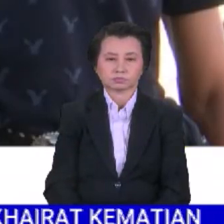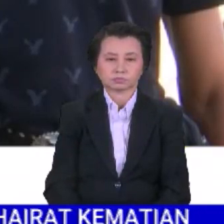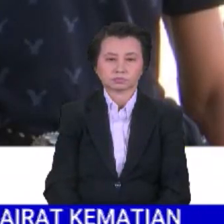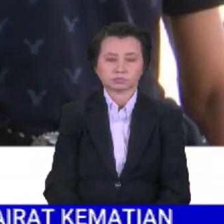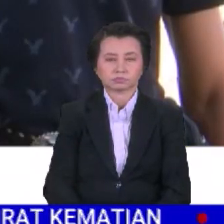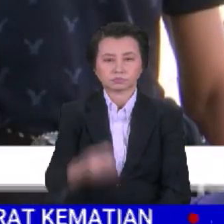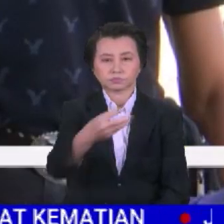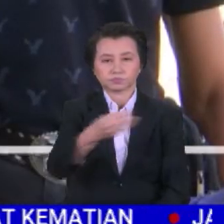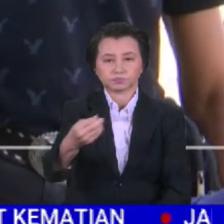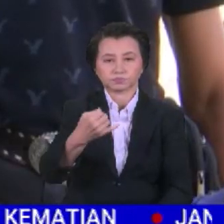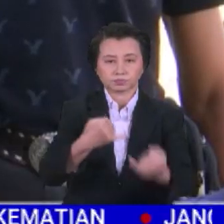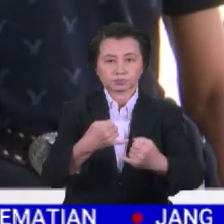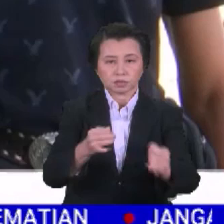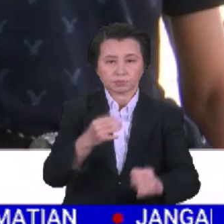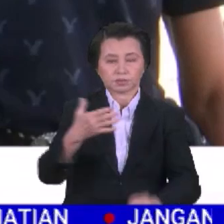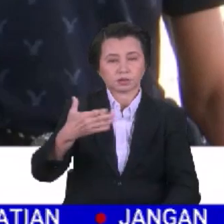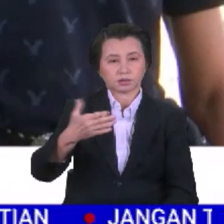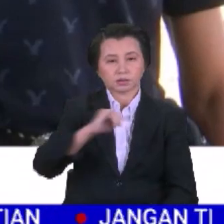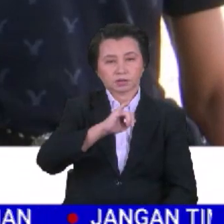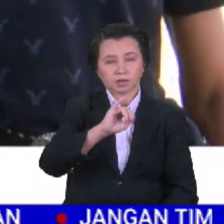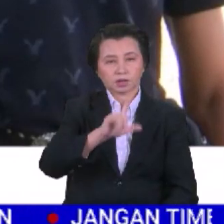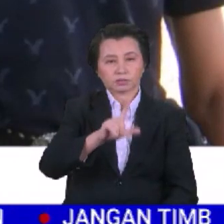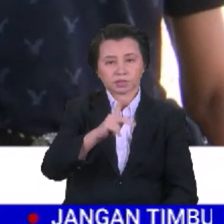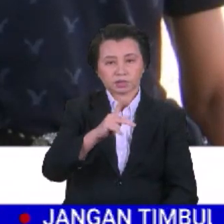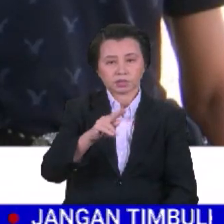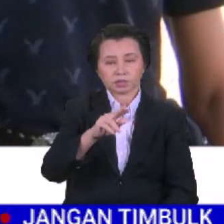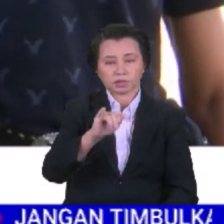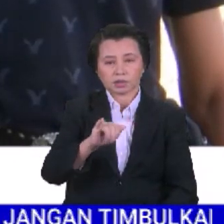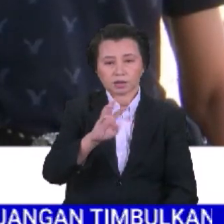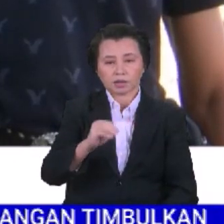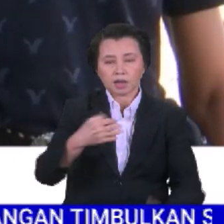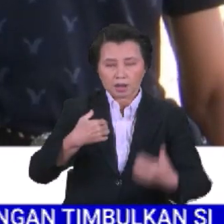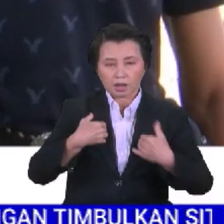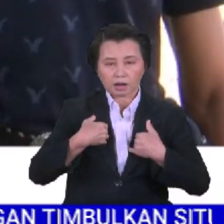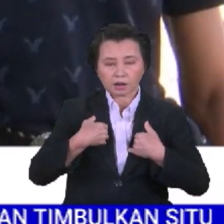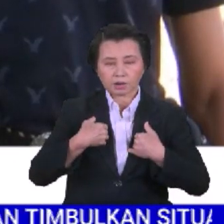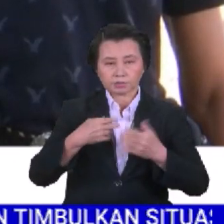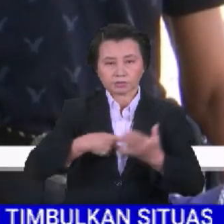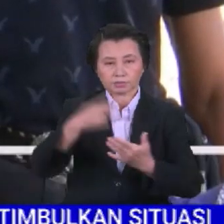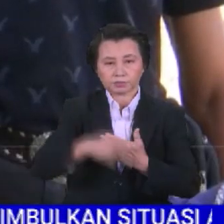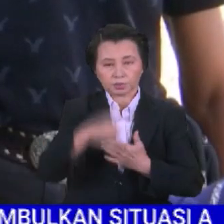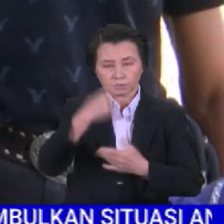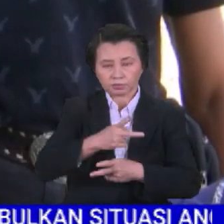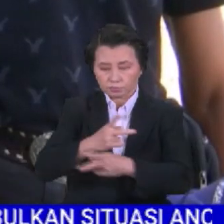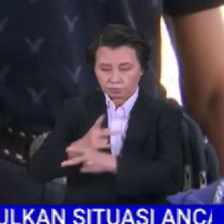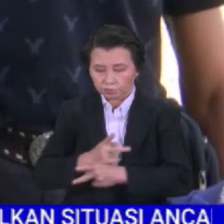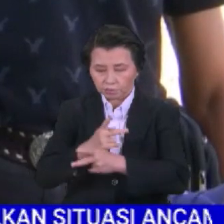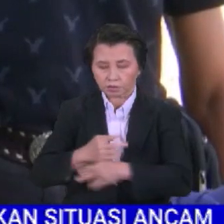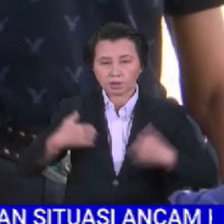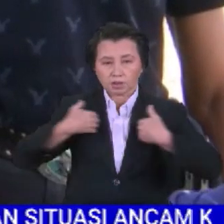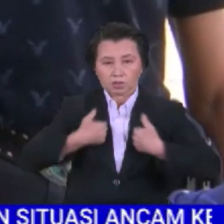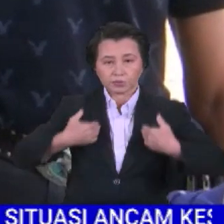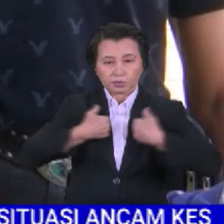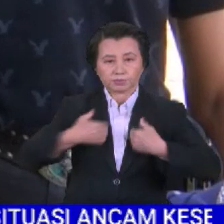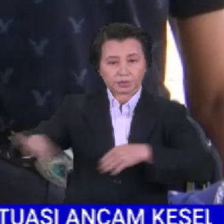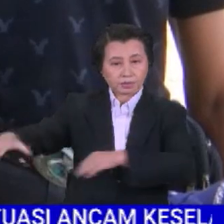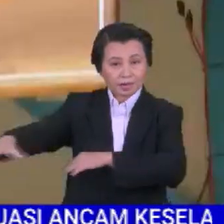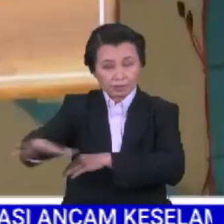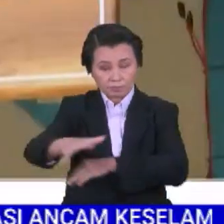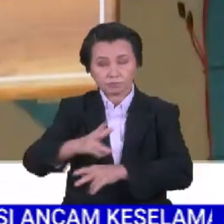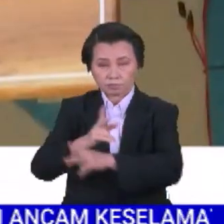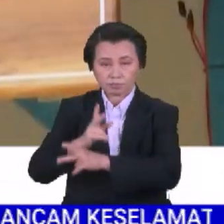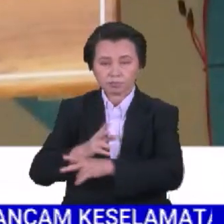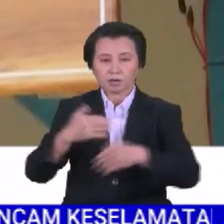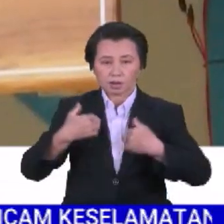dan jabatan perikanan memang ada program untuk konservasi dan perlindungan pada kehidupan ini dan